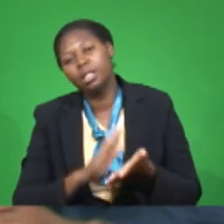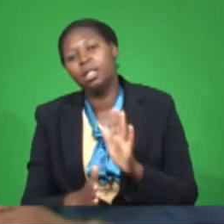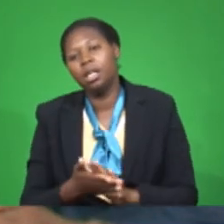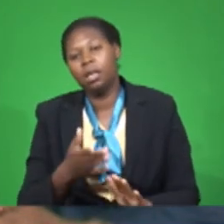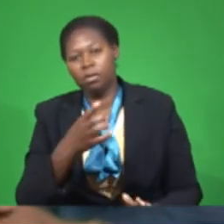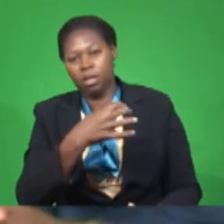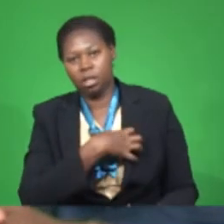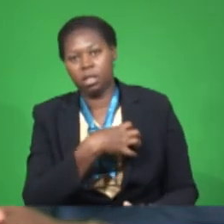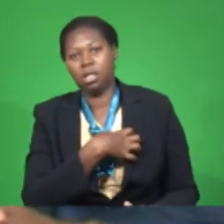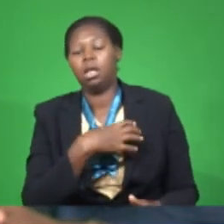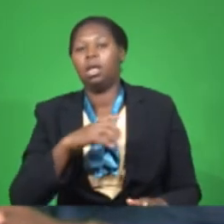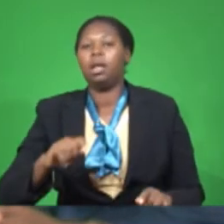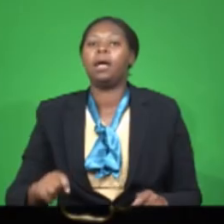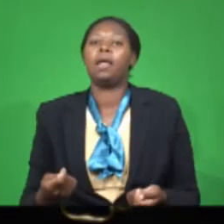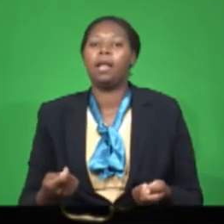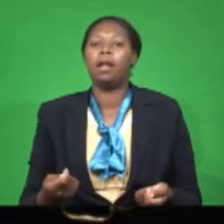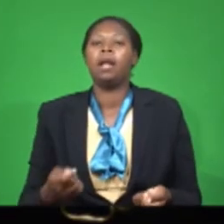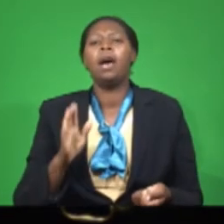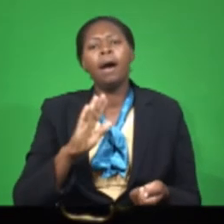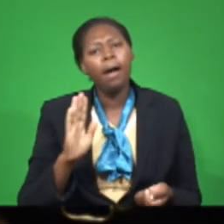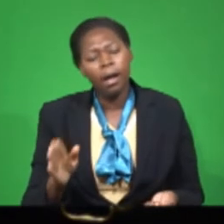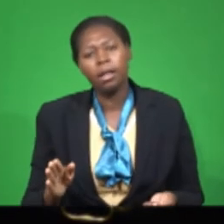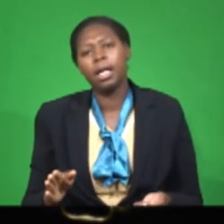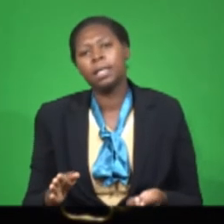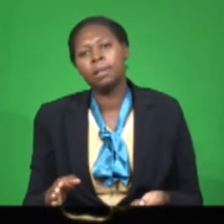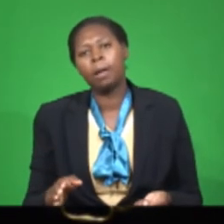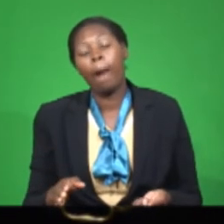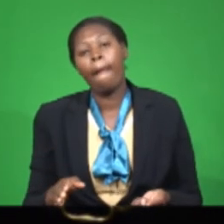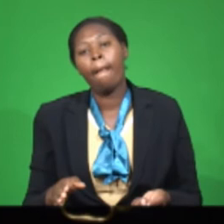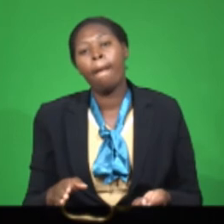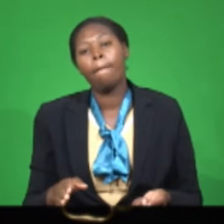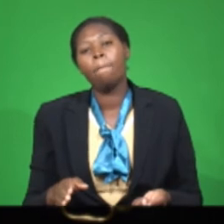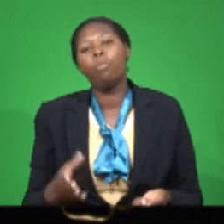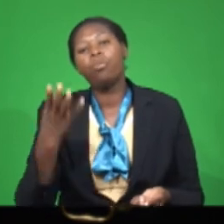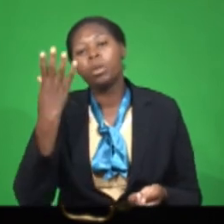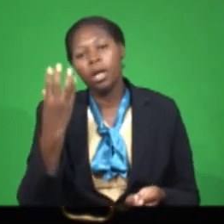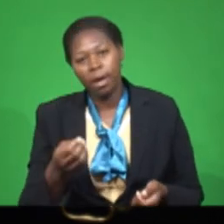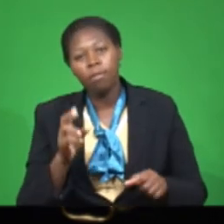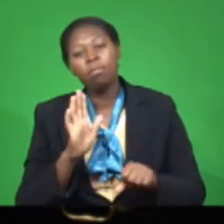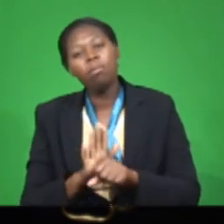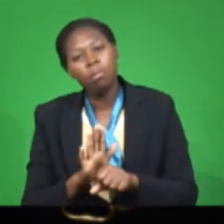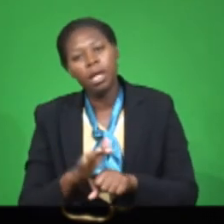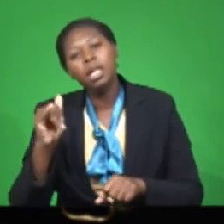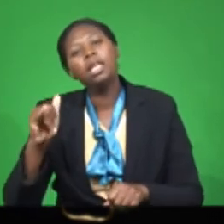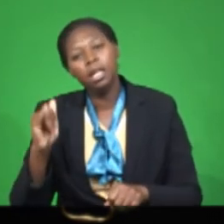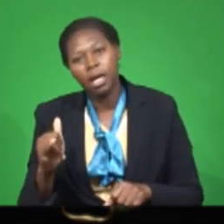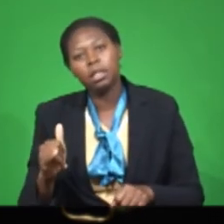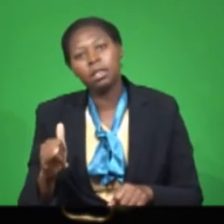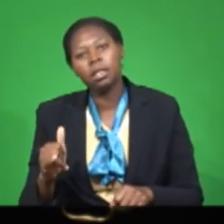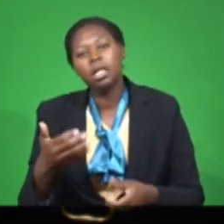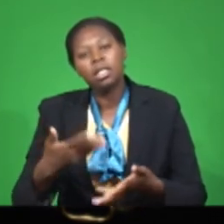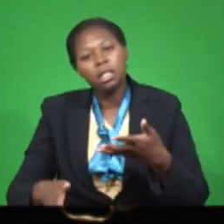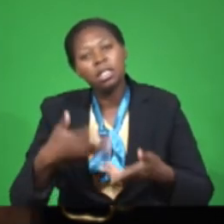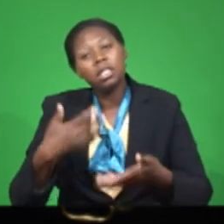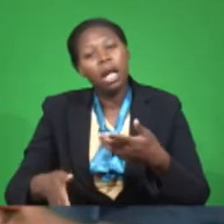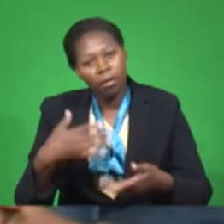vake vakabereka vachitambudzika mhosva yavakapara ndeyekuti vakangoberekwa vari vasikana vidi. Mukadzi achitambudzika achiita zvekutengesa